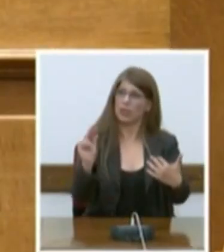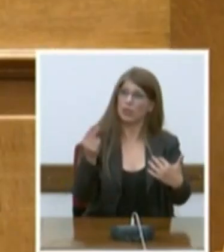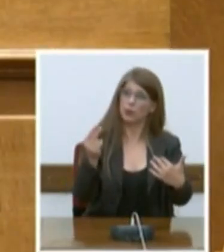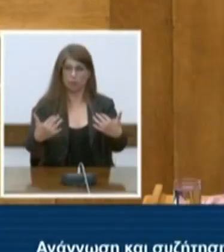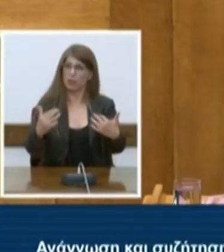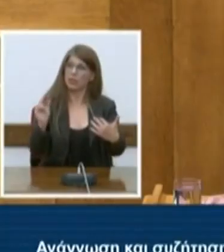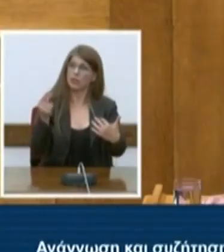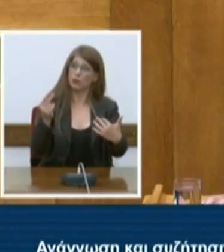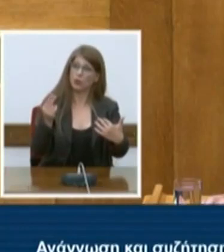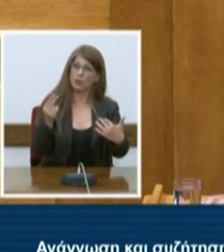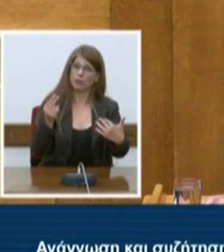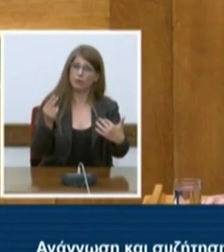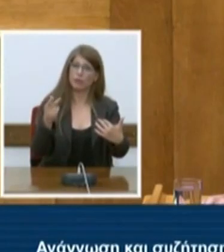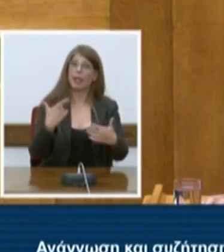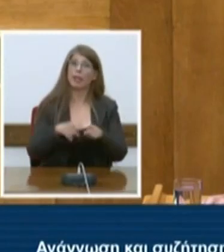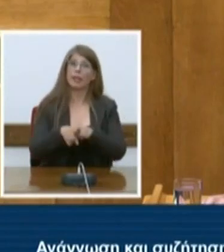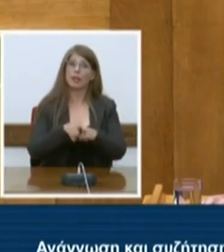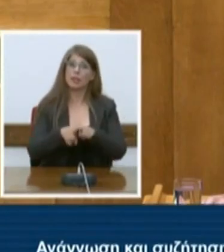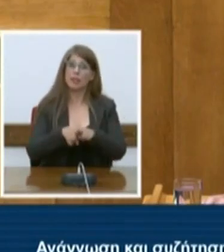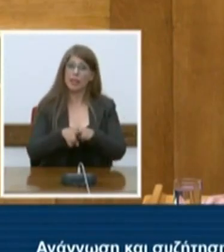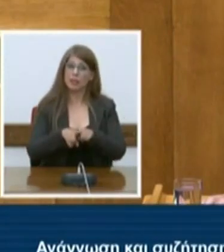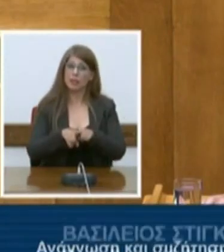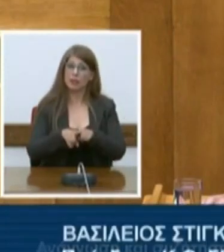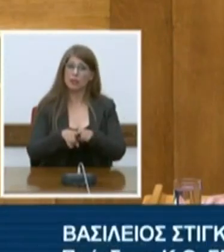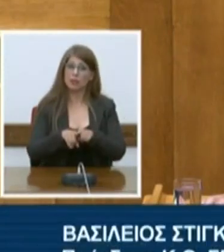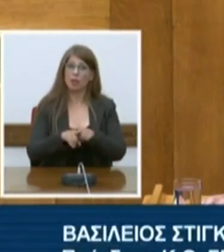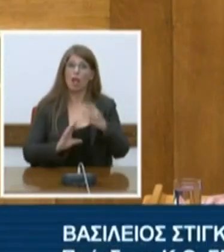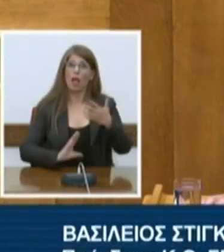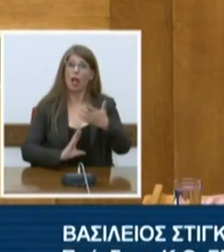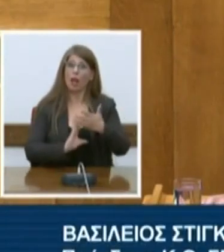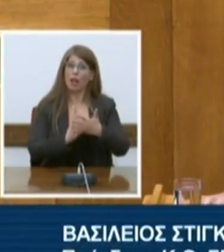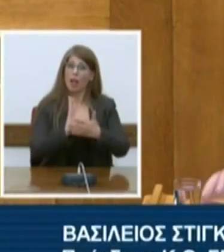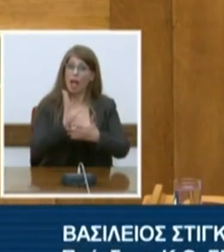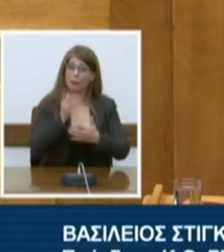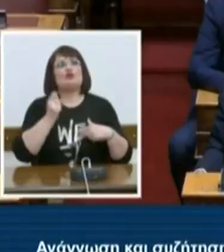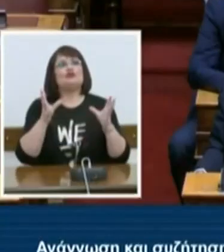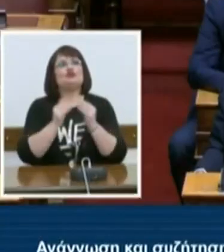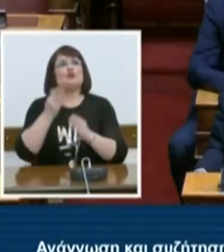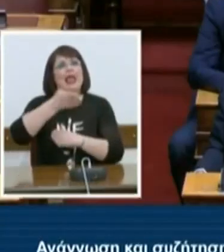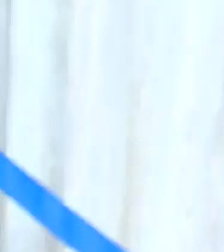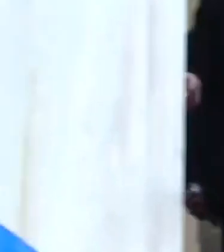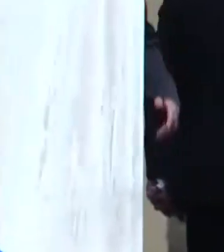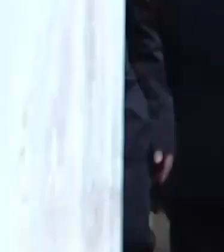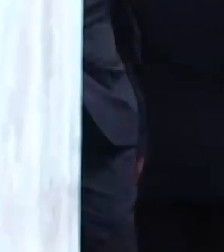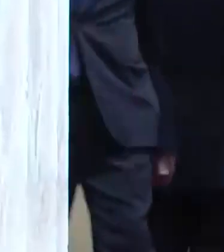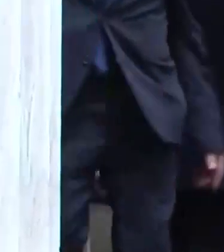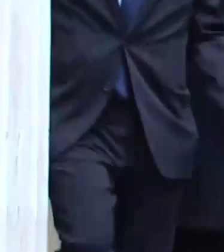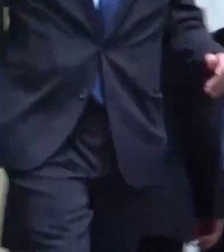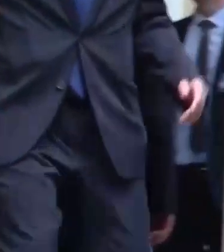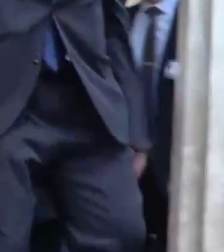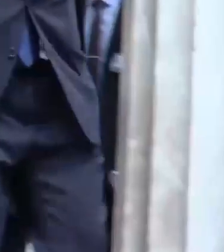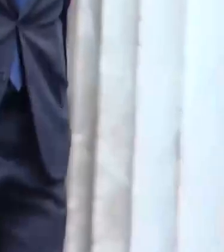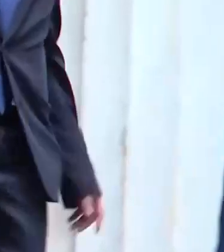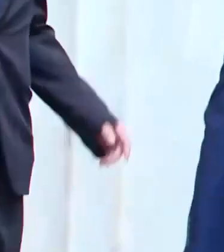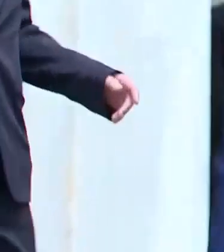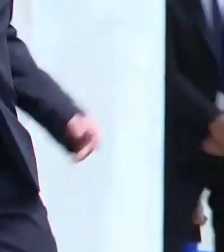την οικογένειά μου. Ενδεχομένως μπορεί να μην είμαι και αρεστός και θέλουν κάποιοι να με ξυλώσουν. Από το κόμμα. Από το κόμμα. Στα πρόθυρα